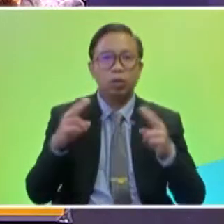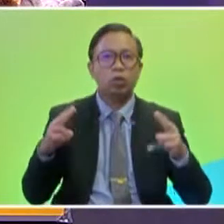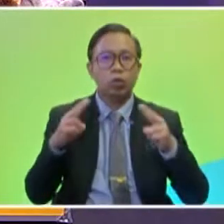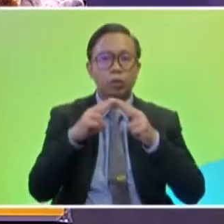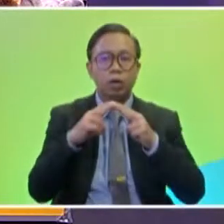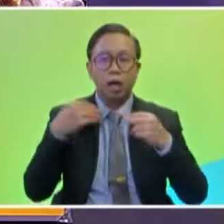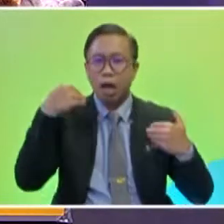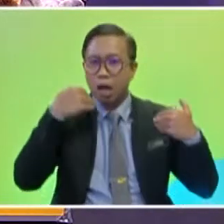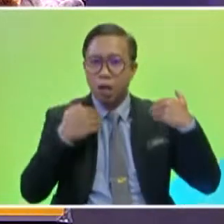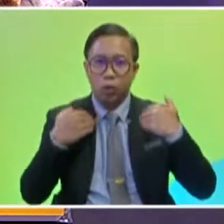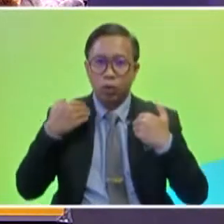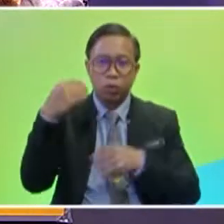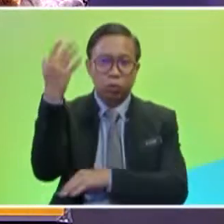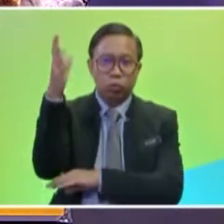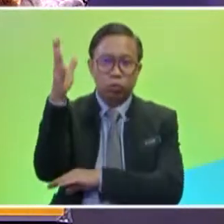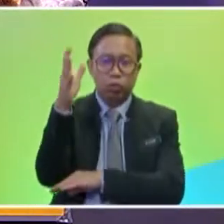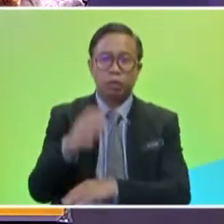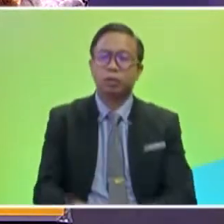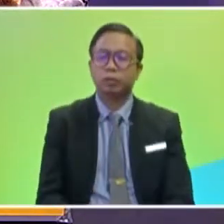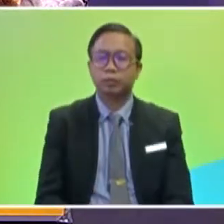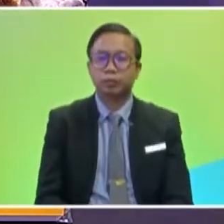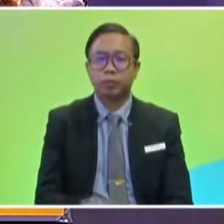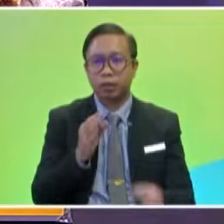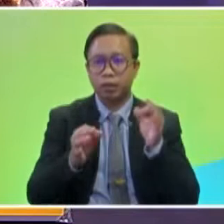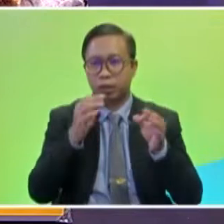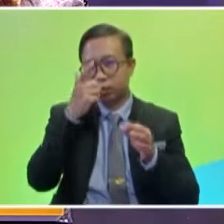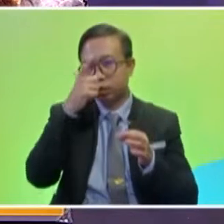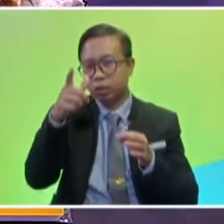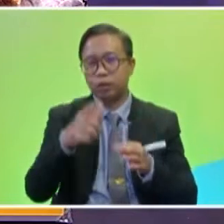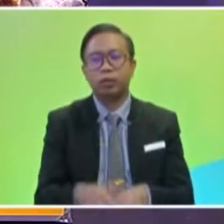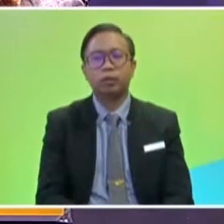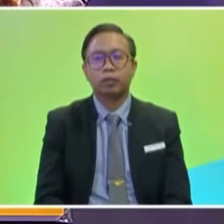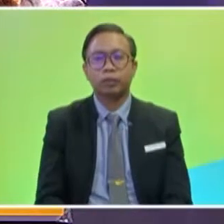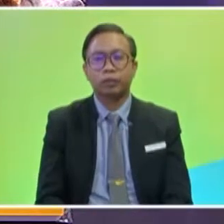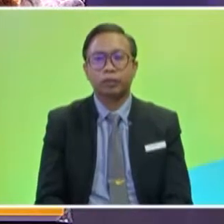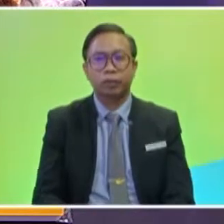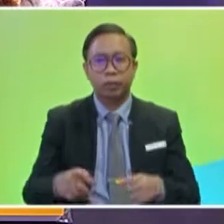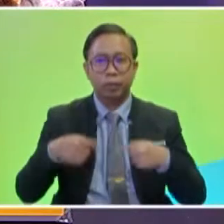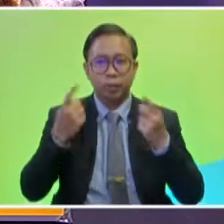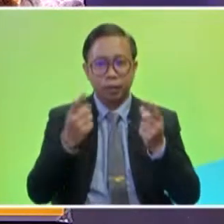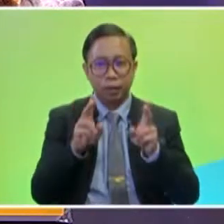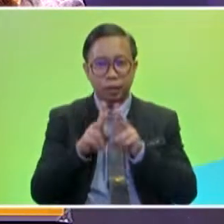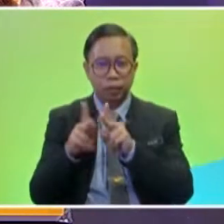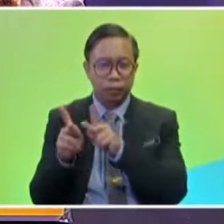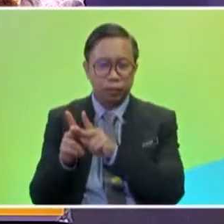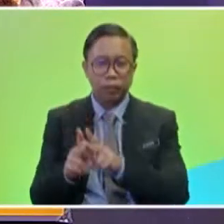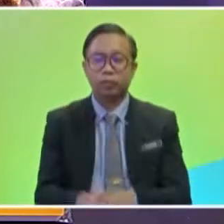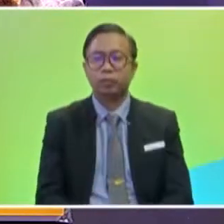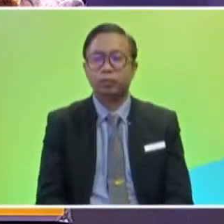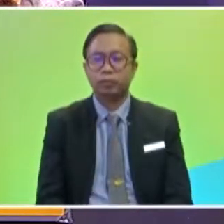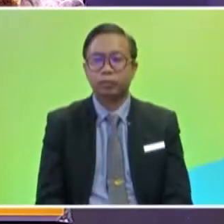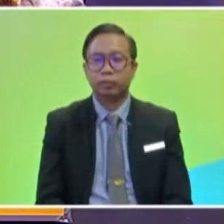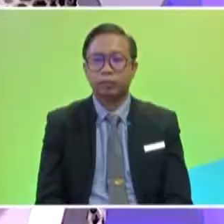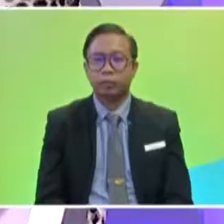tumbuhan obat di bersalah jadi kalau kita lihat dulu mungkin kita pergi ke kampung kita Kampung hayuna contohnya